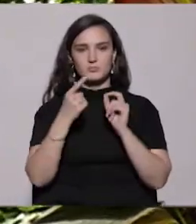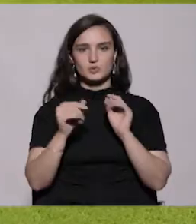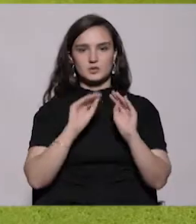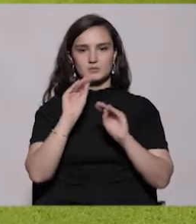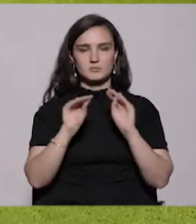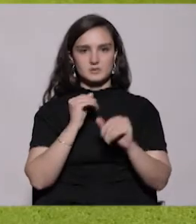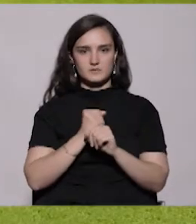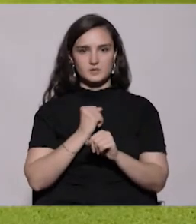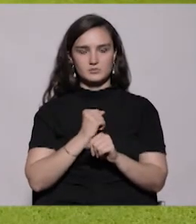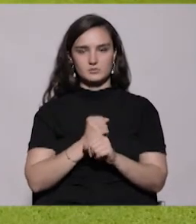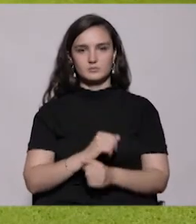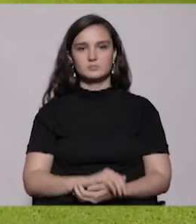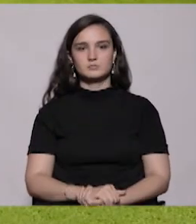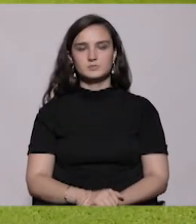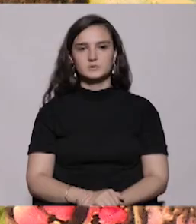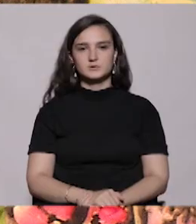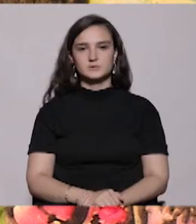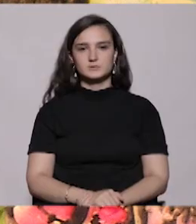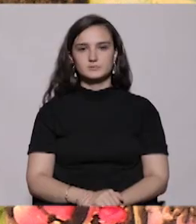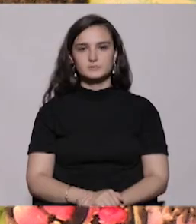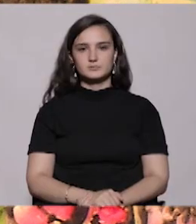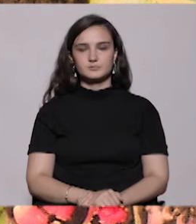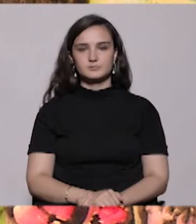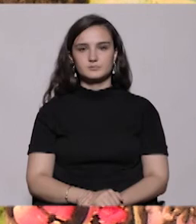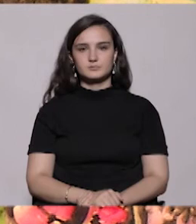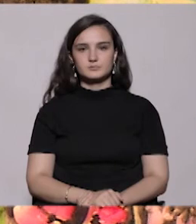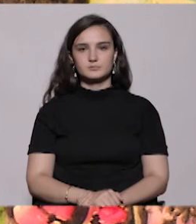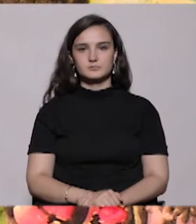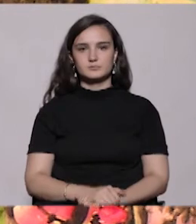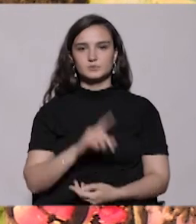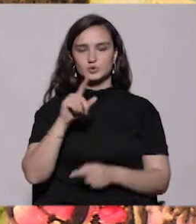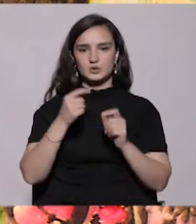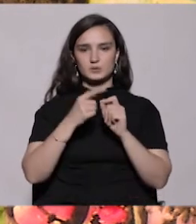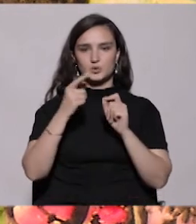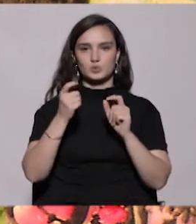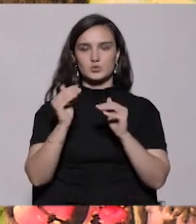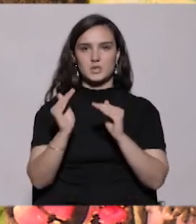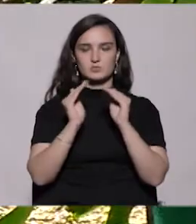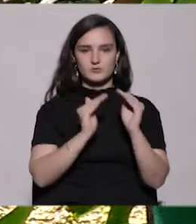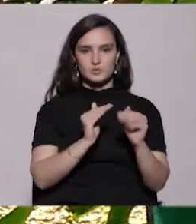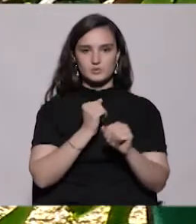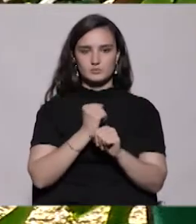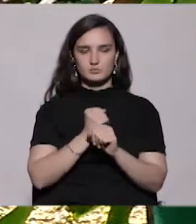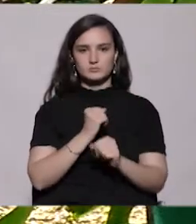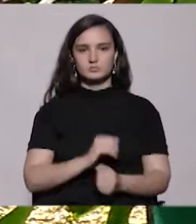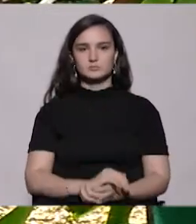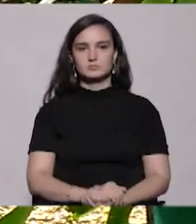ფოთლებიც გავაკეთოთ, ხო? ზოგი ფოთოლი გადმოვწიოთ ცოტა ესე.